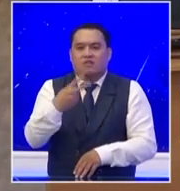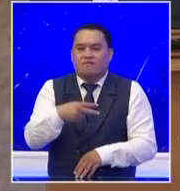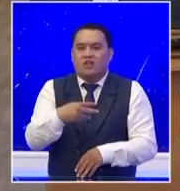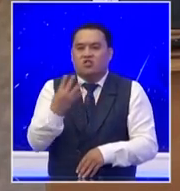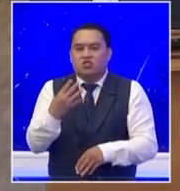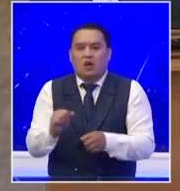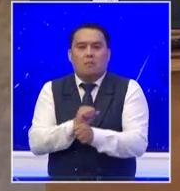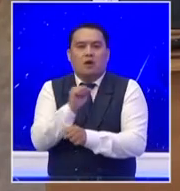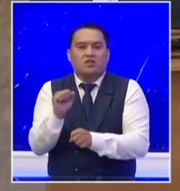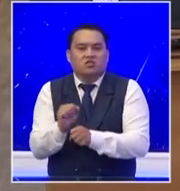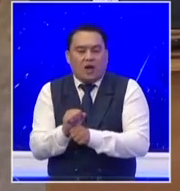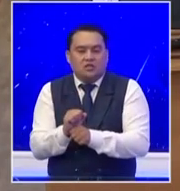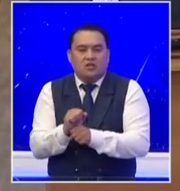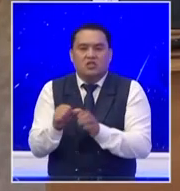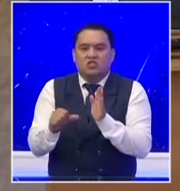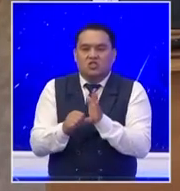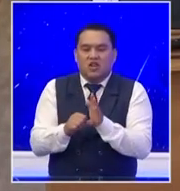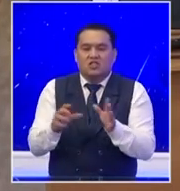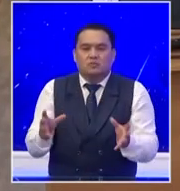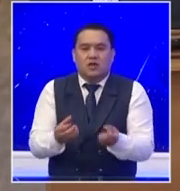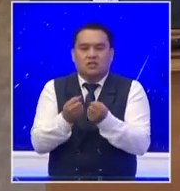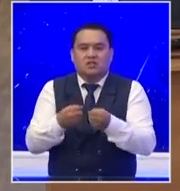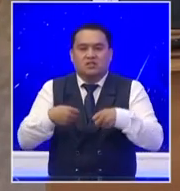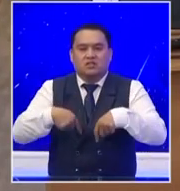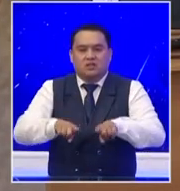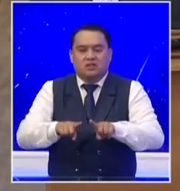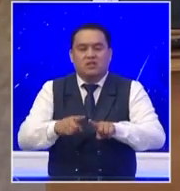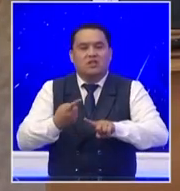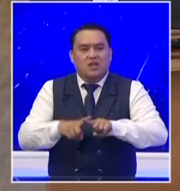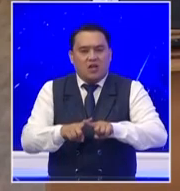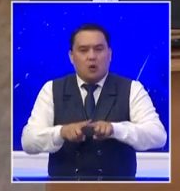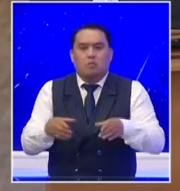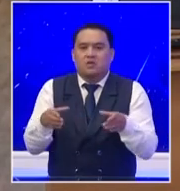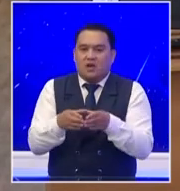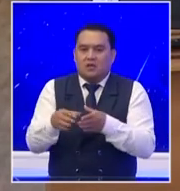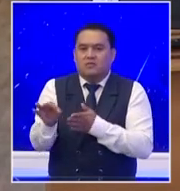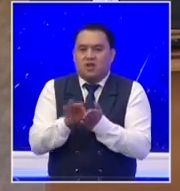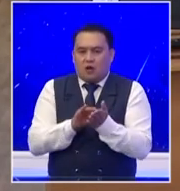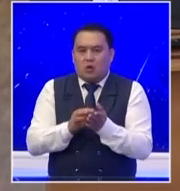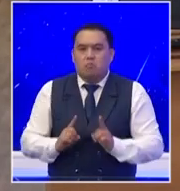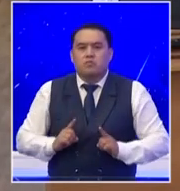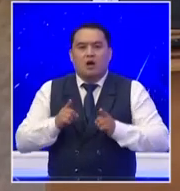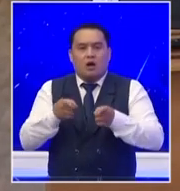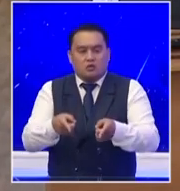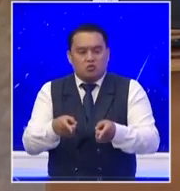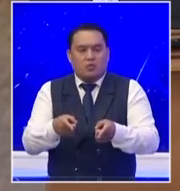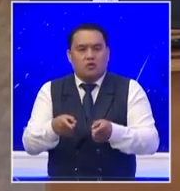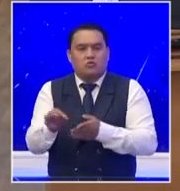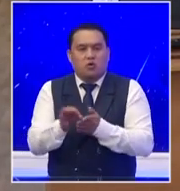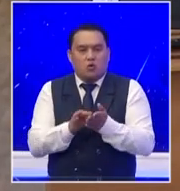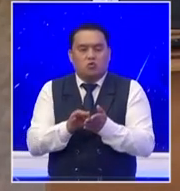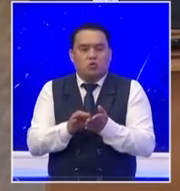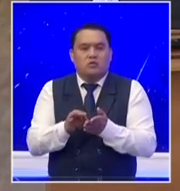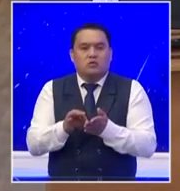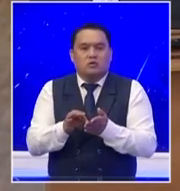подстанции и 6 эвакуаторов, которые именно эвакуируют сразу бригадам. Она поступает не по подстанциям,